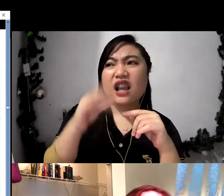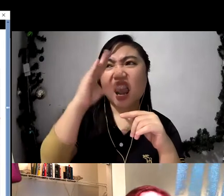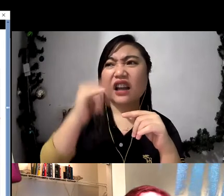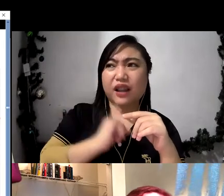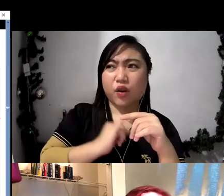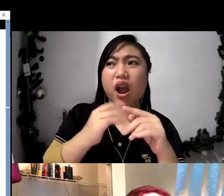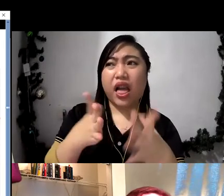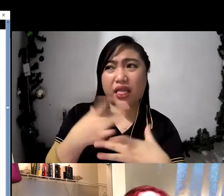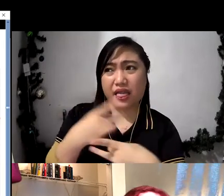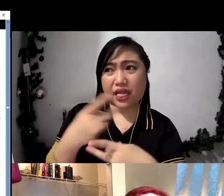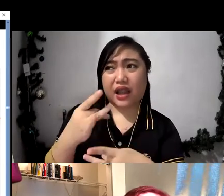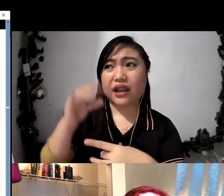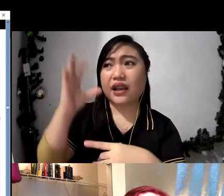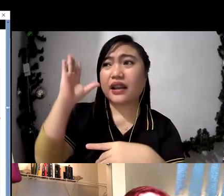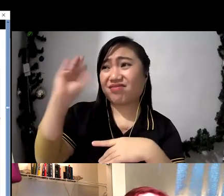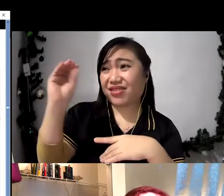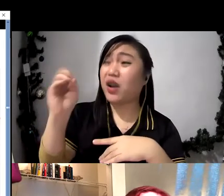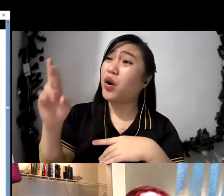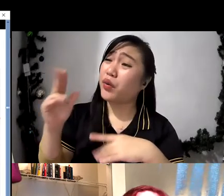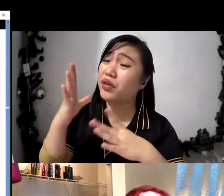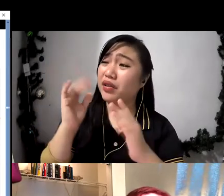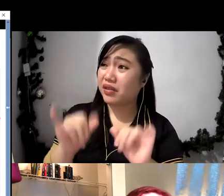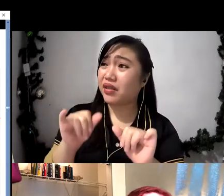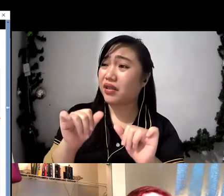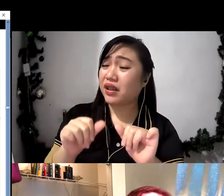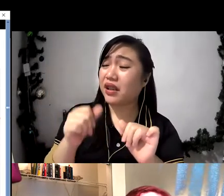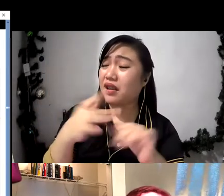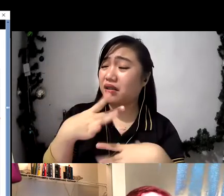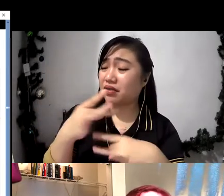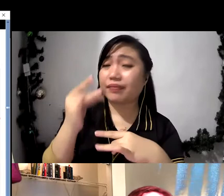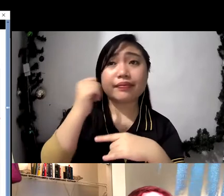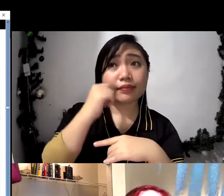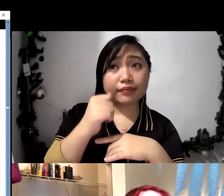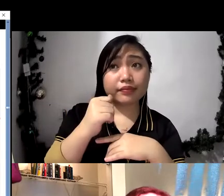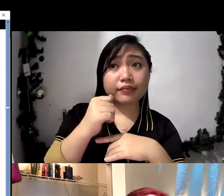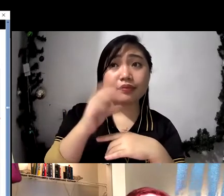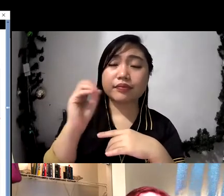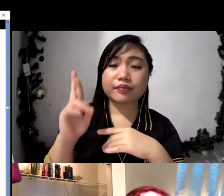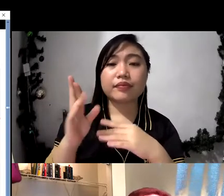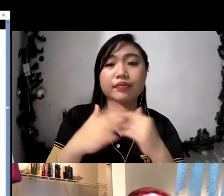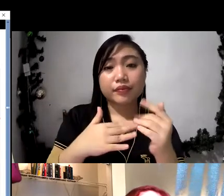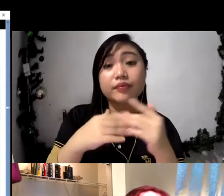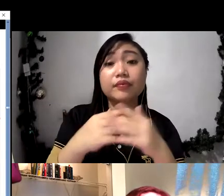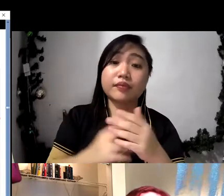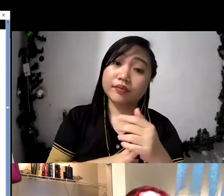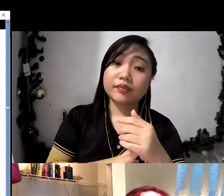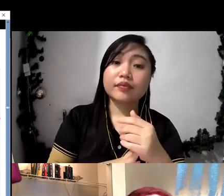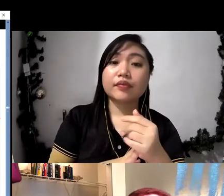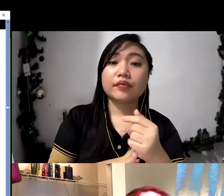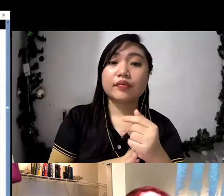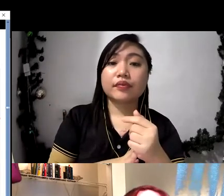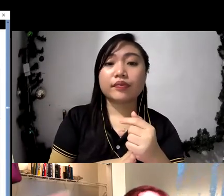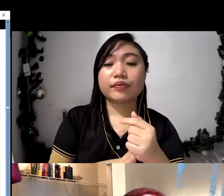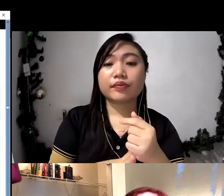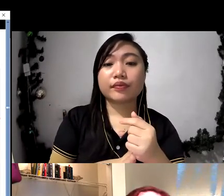ako na may gusto ako sa lalaki. O kaya babae ako na may gusto ako sa babae, o babae na may gusto sa lalaki, o pareho